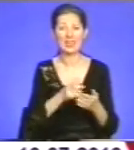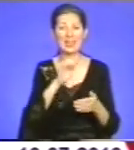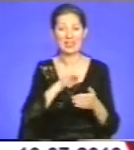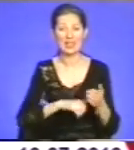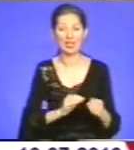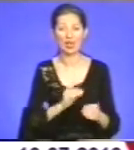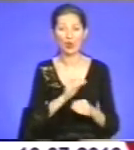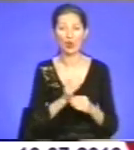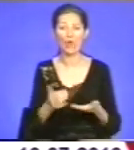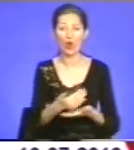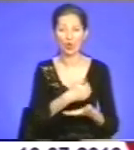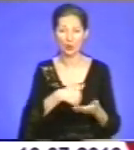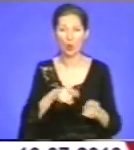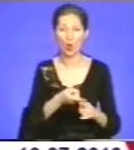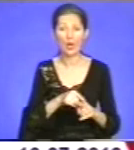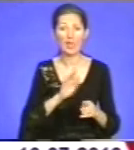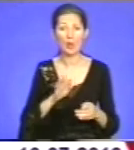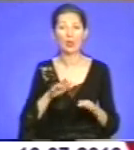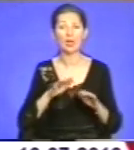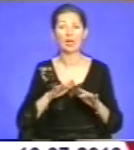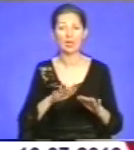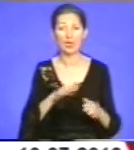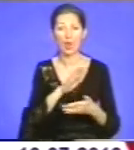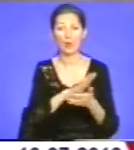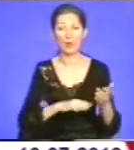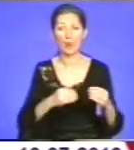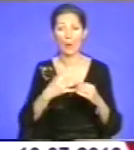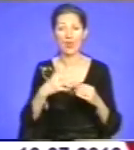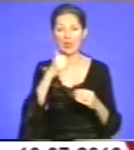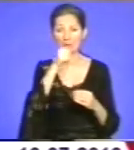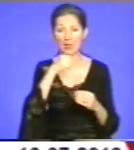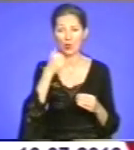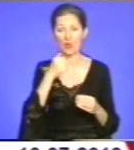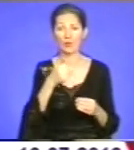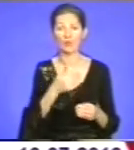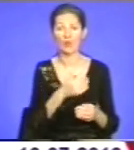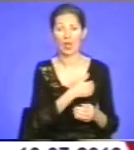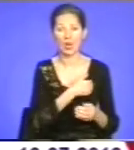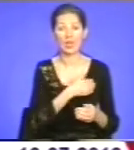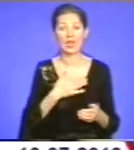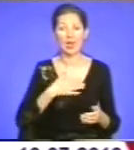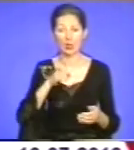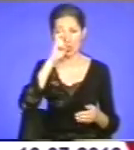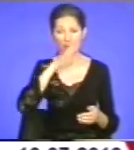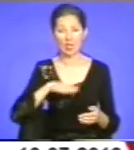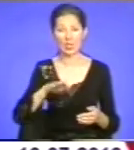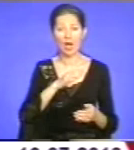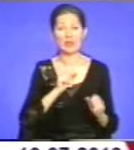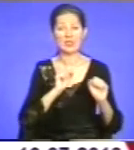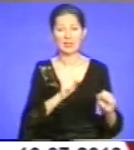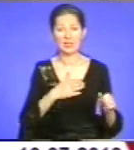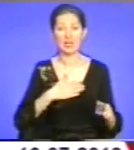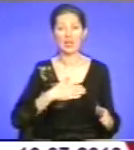додаткового збору, який буде діяти протягом 15 років. Зважаючи на прагнення нашої держави захистити наш